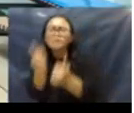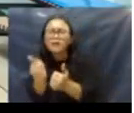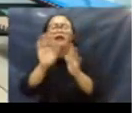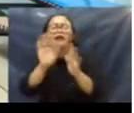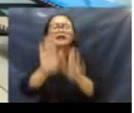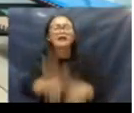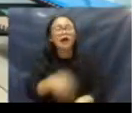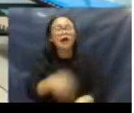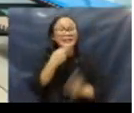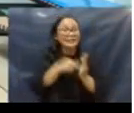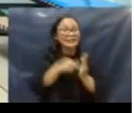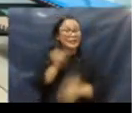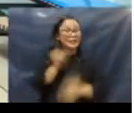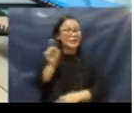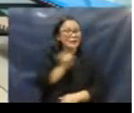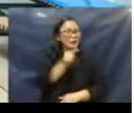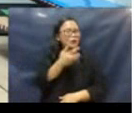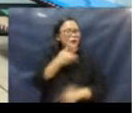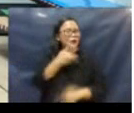ya untuk memberikan tipsnya